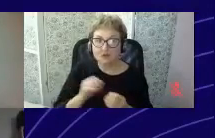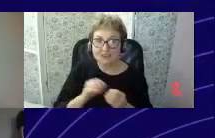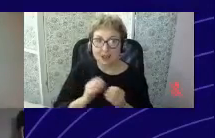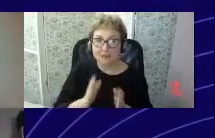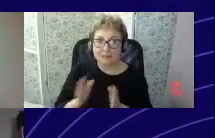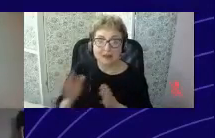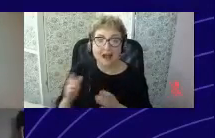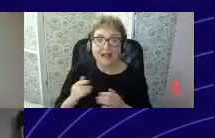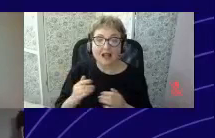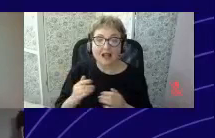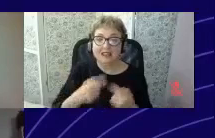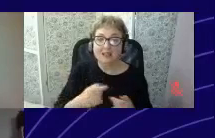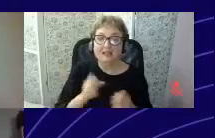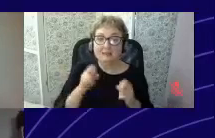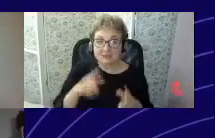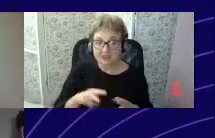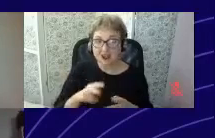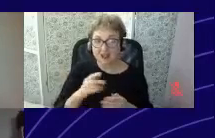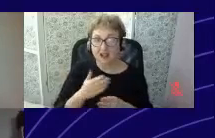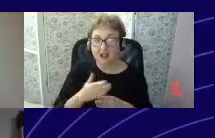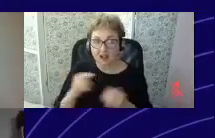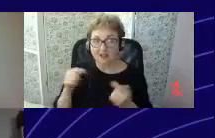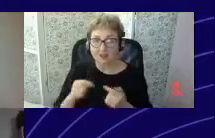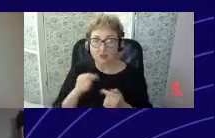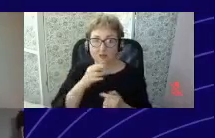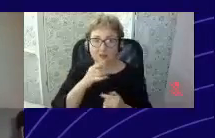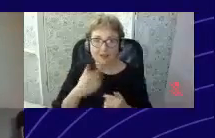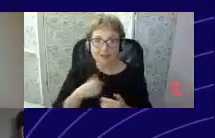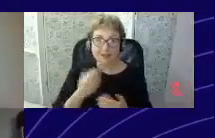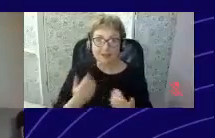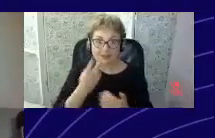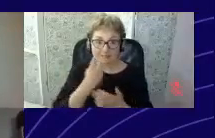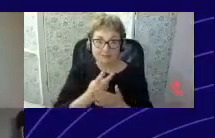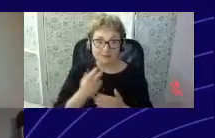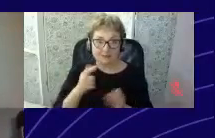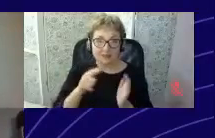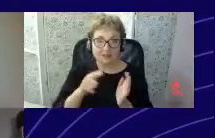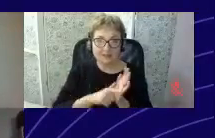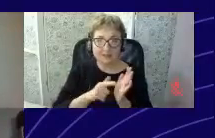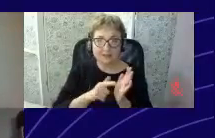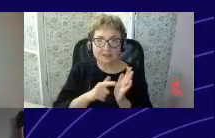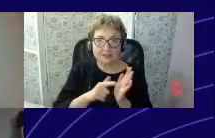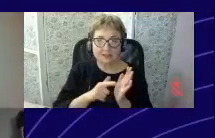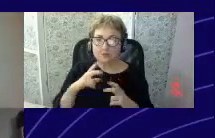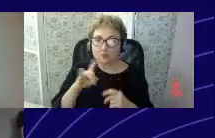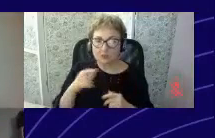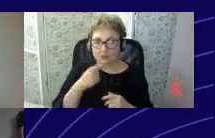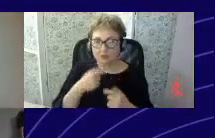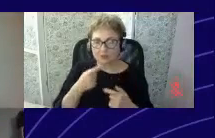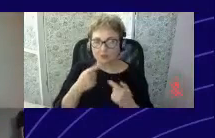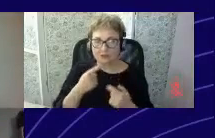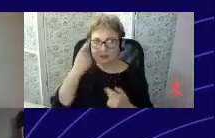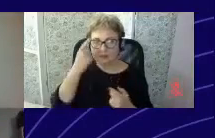самом алгоритме, единственное, что в специально отведенный момент. Ну, вот на экране я вам представила топ-7 вузов, которые заявляют себя